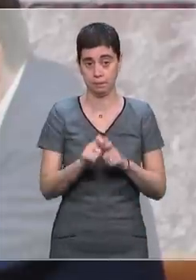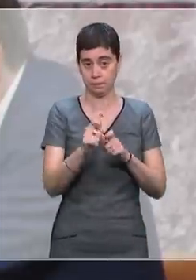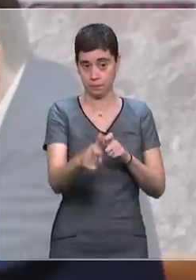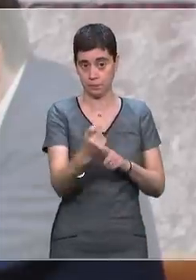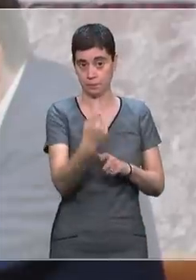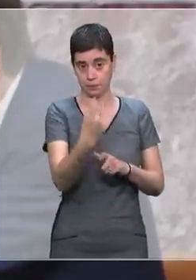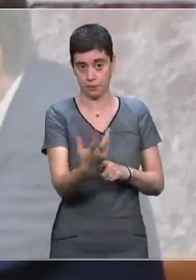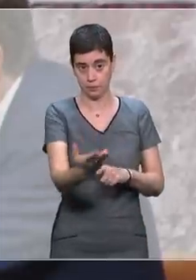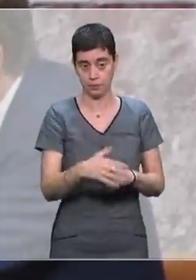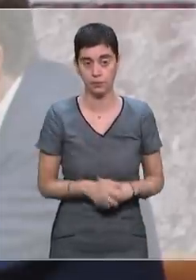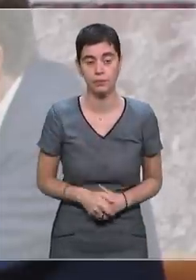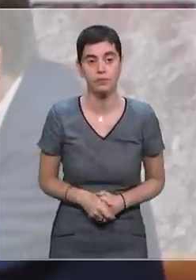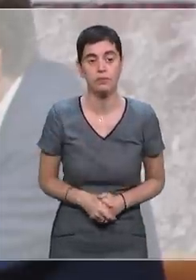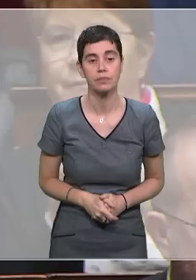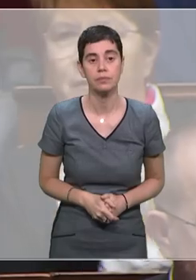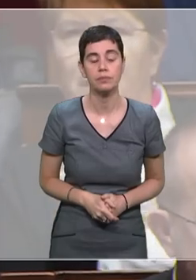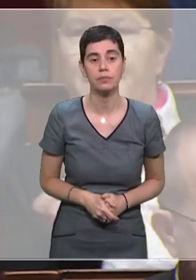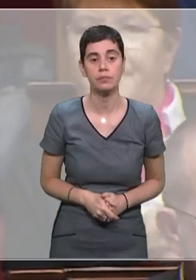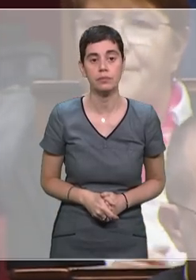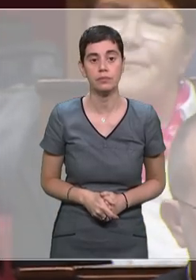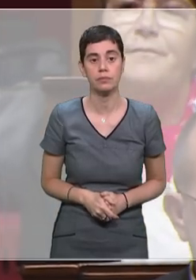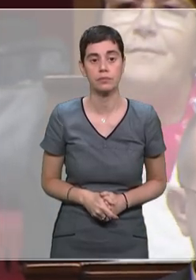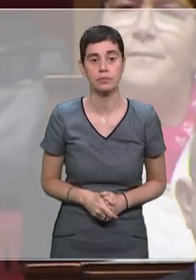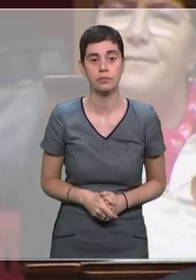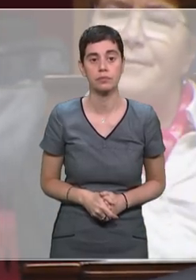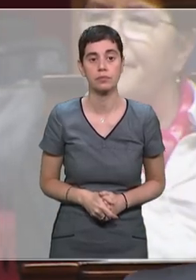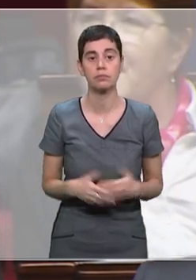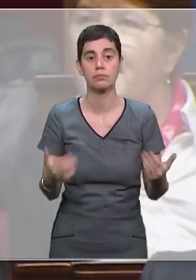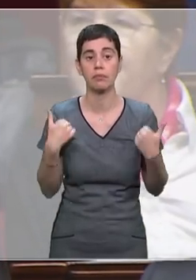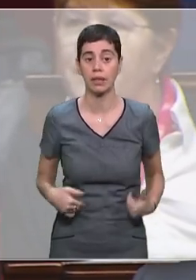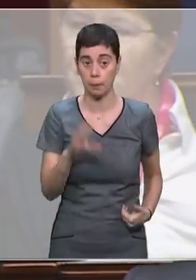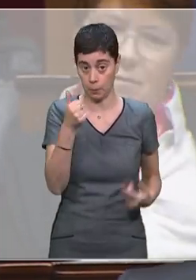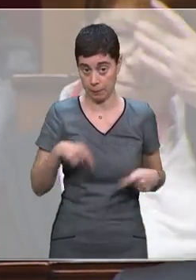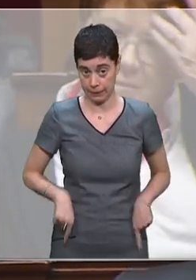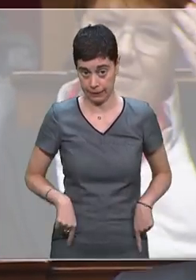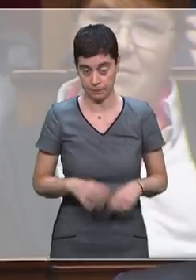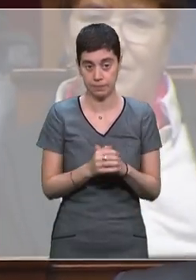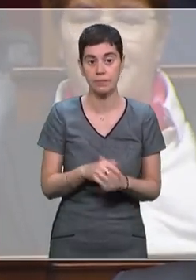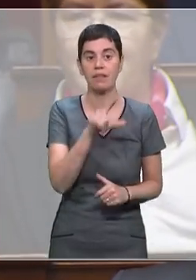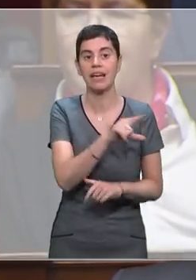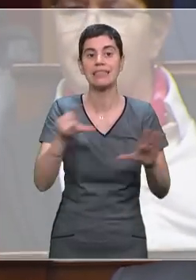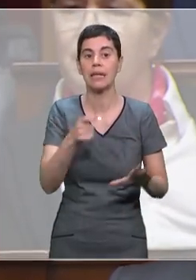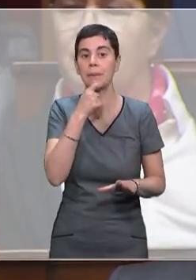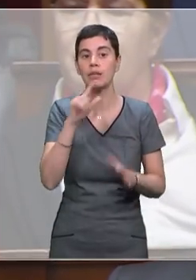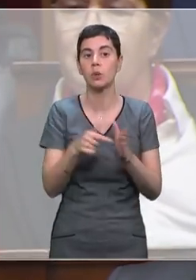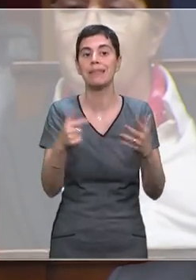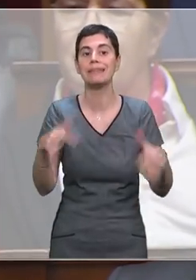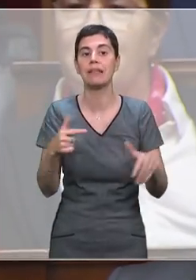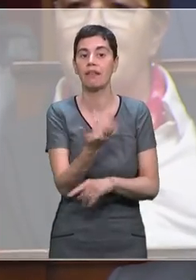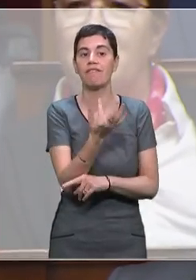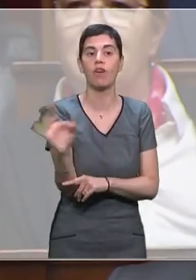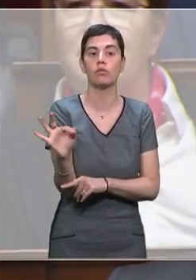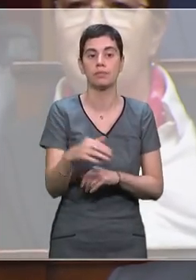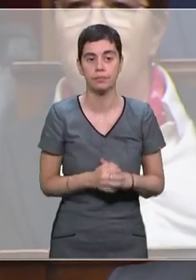Potier pour le groupe socialiste. Merci, Madame la Présidente. Madame la Première ministre, le 27 mars 2017, la France